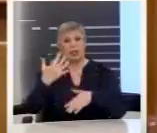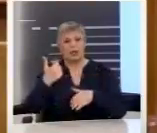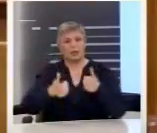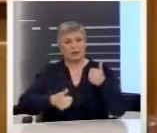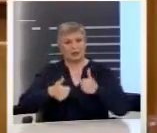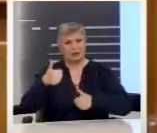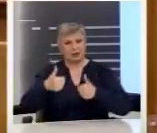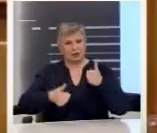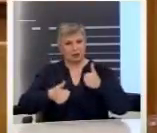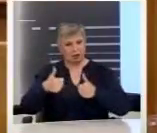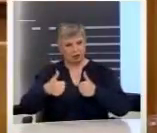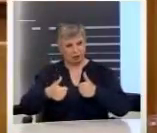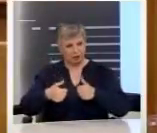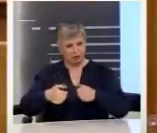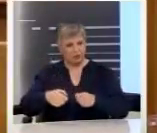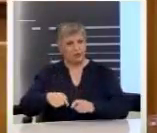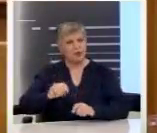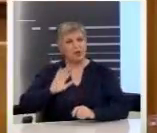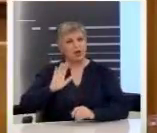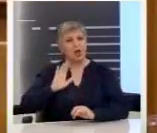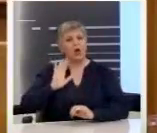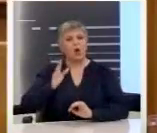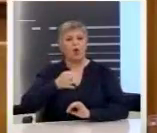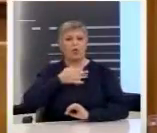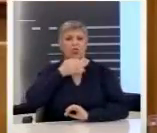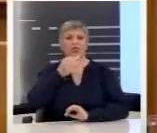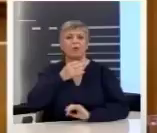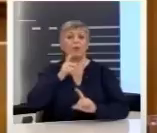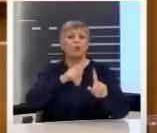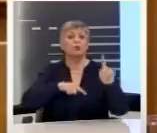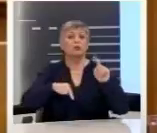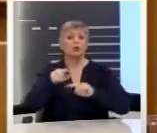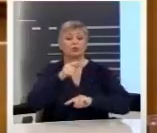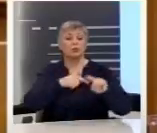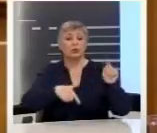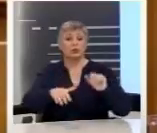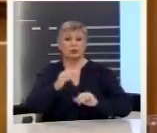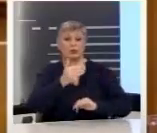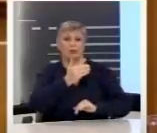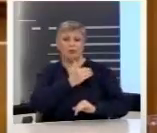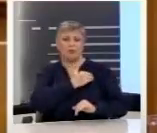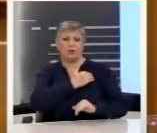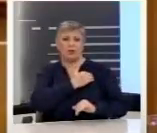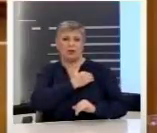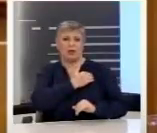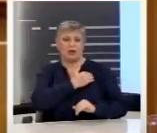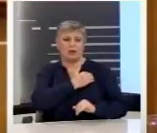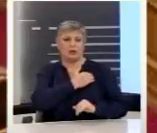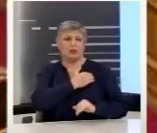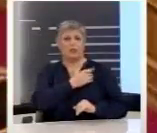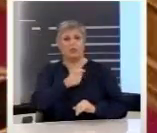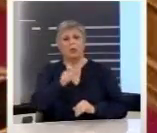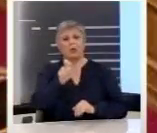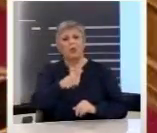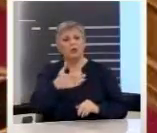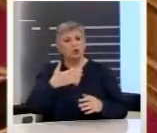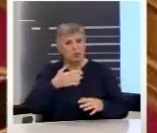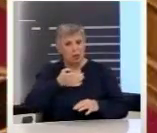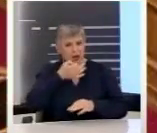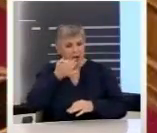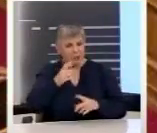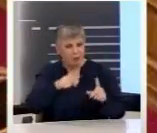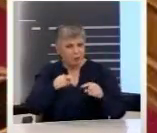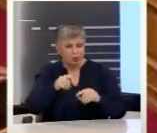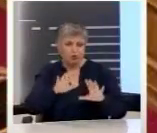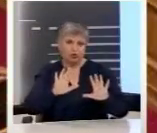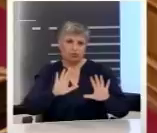εκλήθη από έναν εκδότη που δεν θα πω το όνομά του, αν θέλει ο ίδιος να το πει, ο οποίος μου είπε ότι η